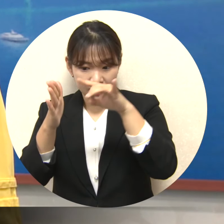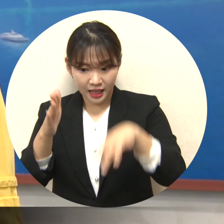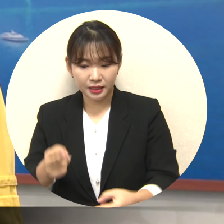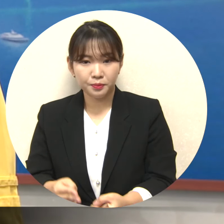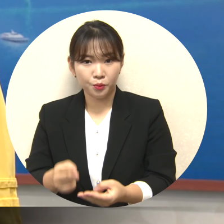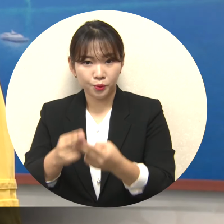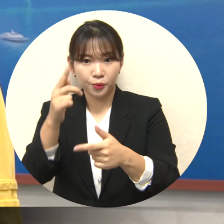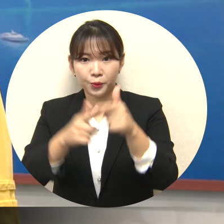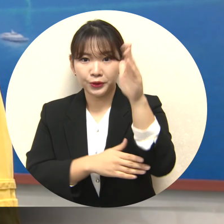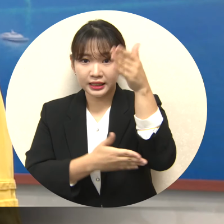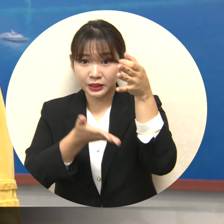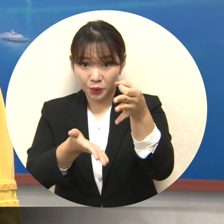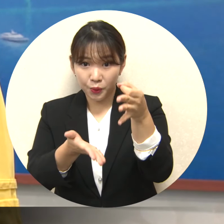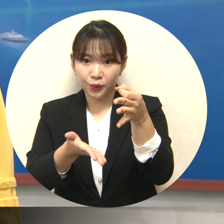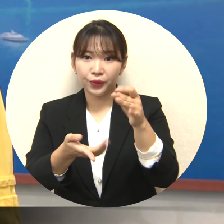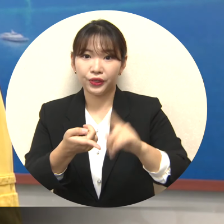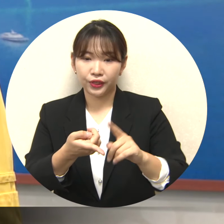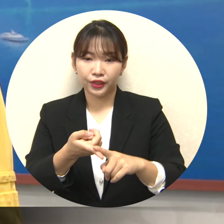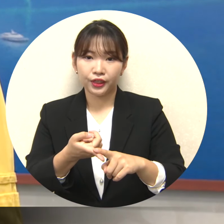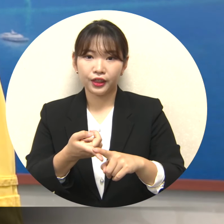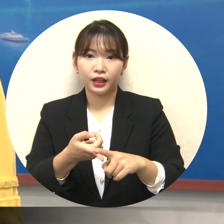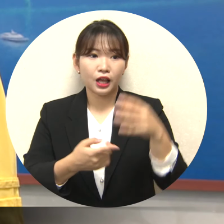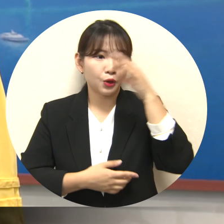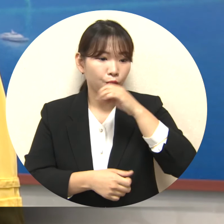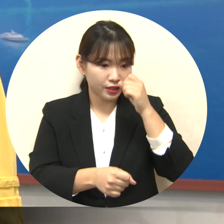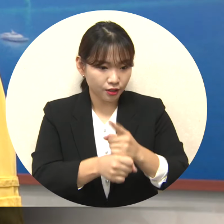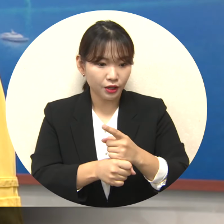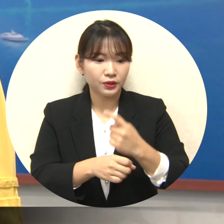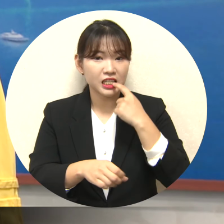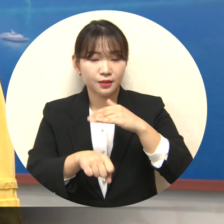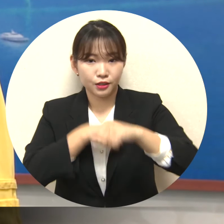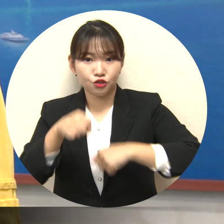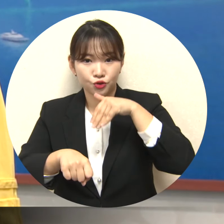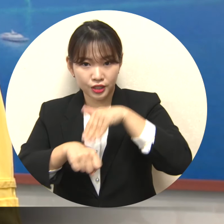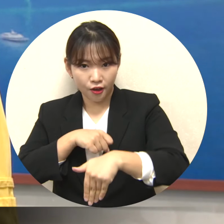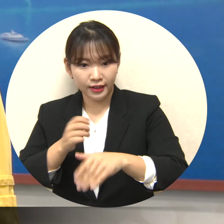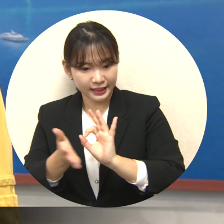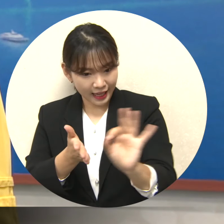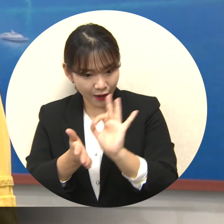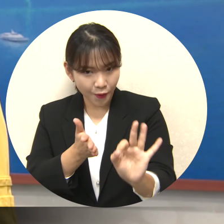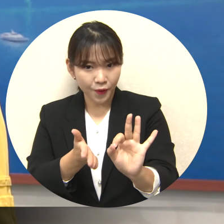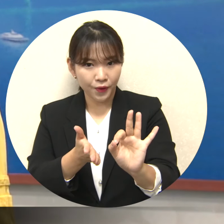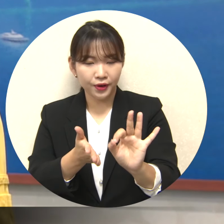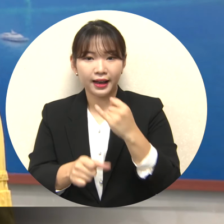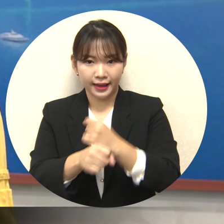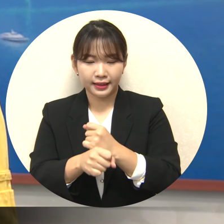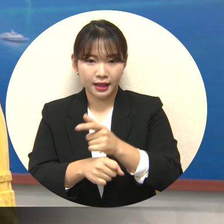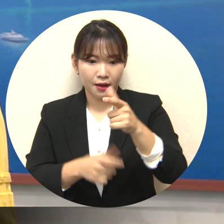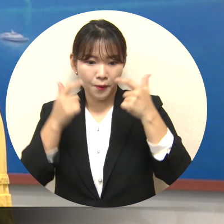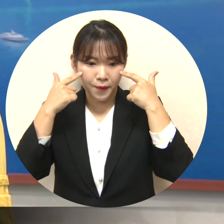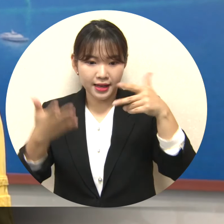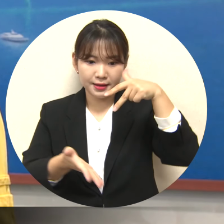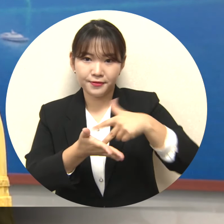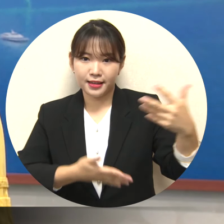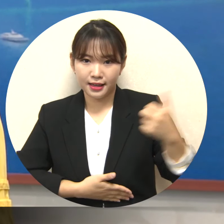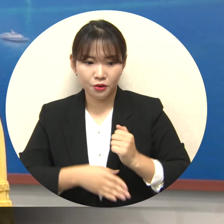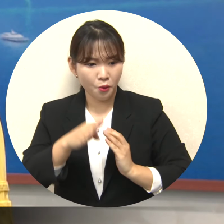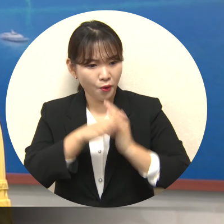형성된 목포시 재정에 효율적 민주적 집행이라는 확고한 입장으로